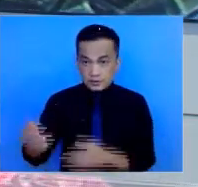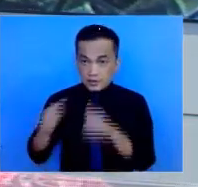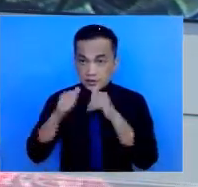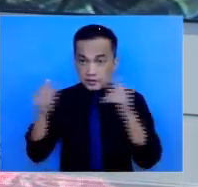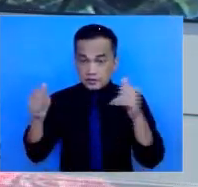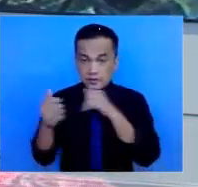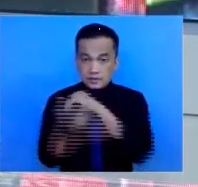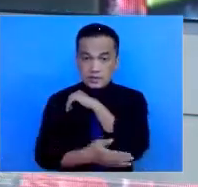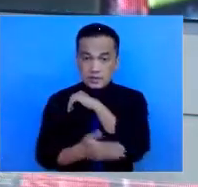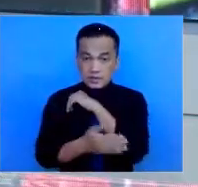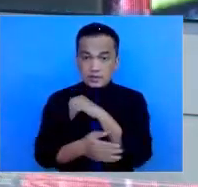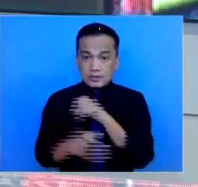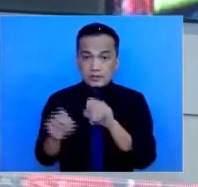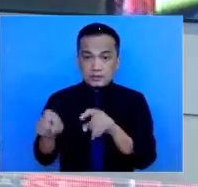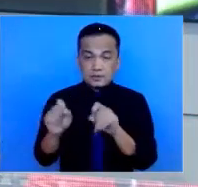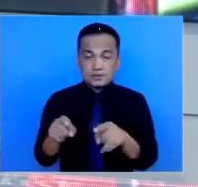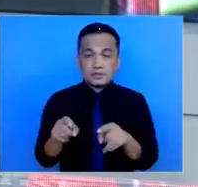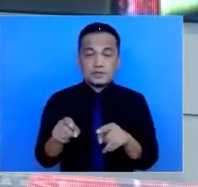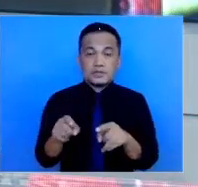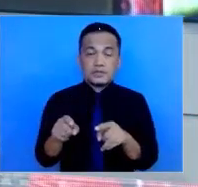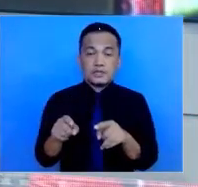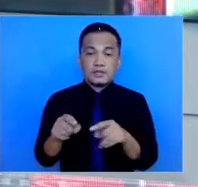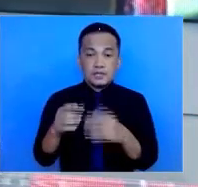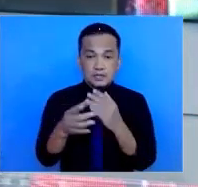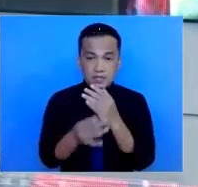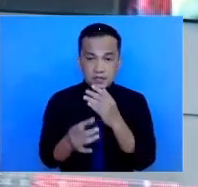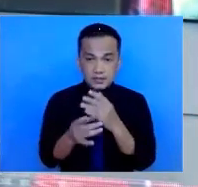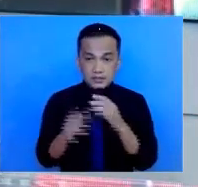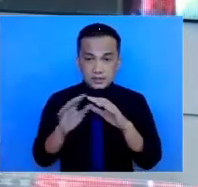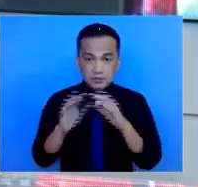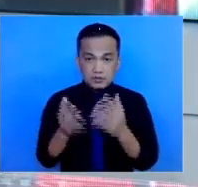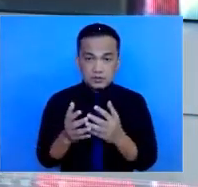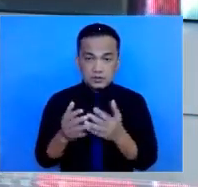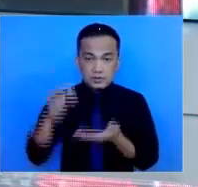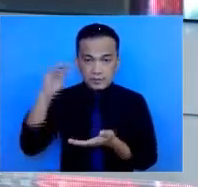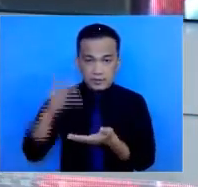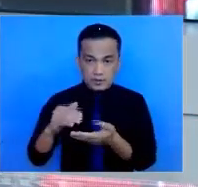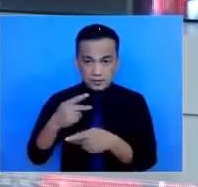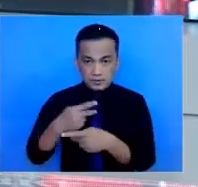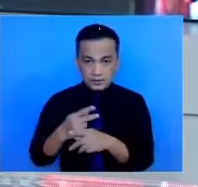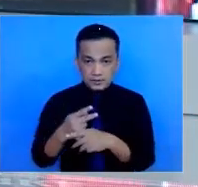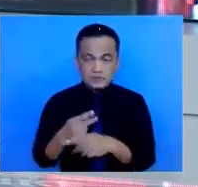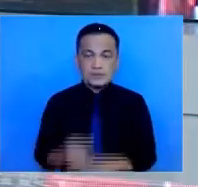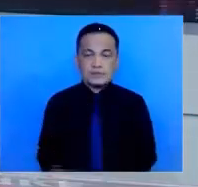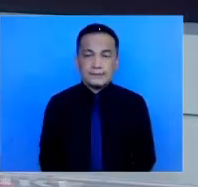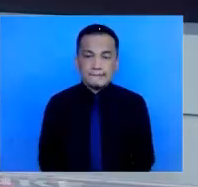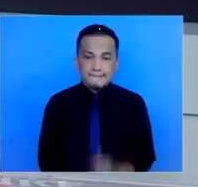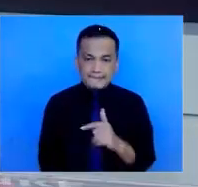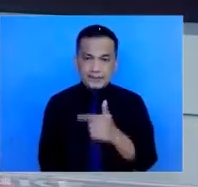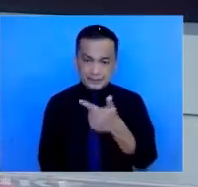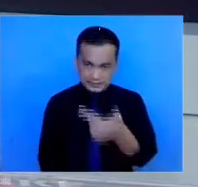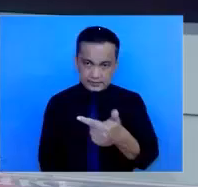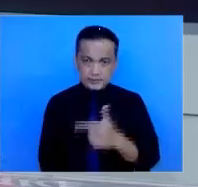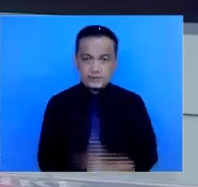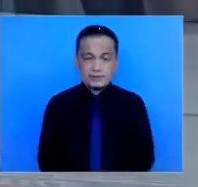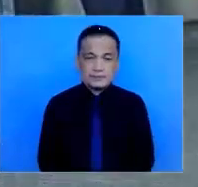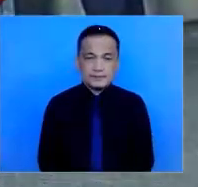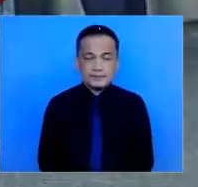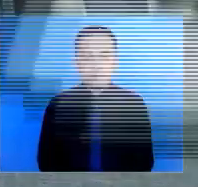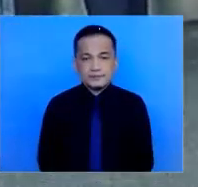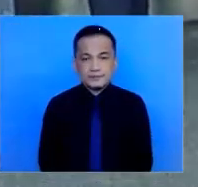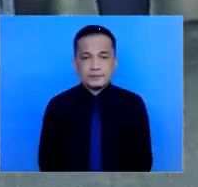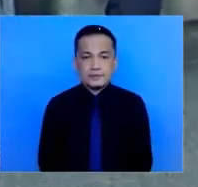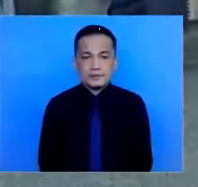ng langis sa buong mundo na magbabawas sila ng produksyon. Nasa front line ang balitang yan si Camille Samonte.